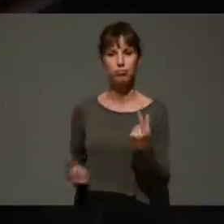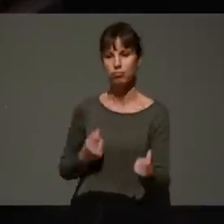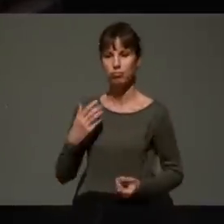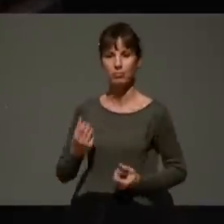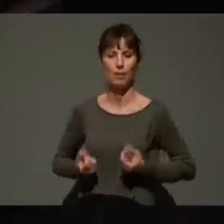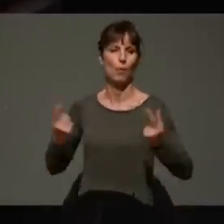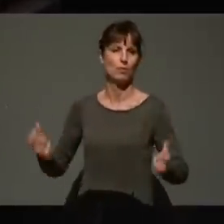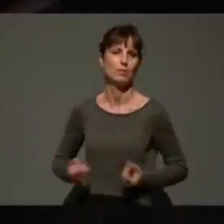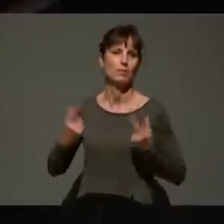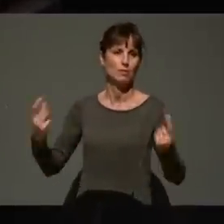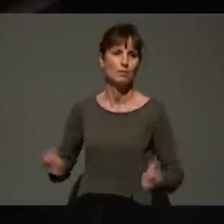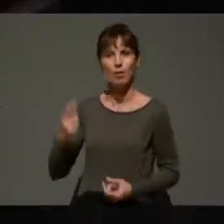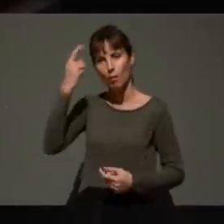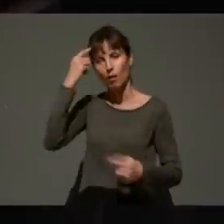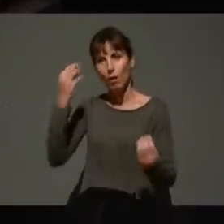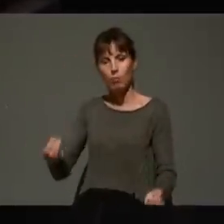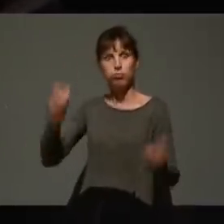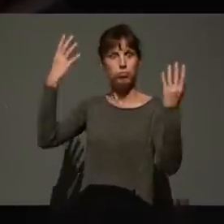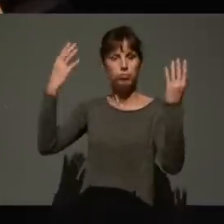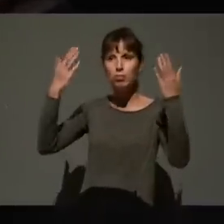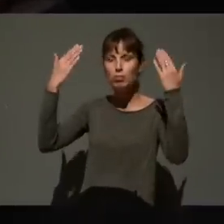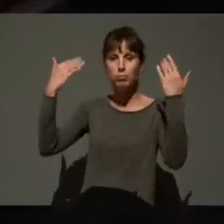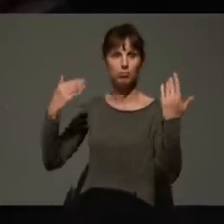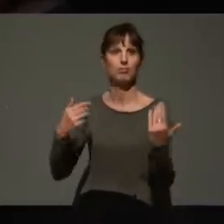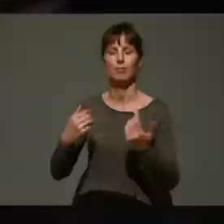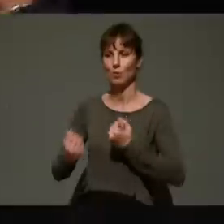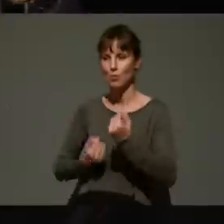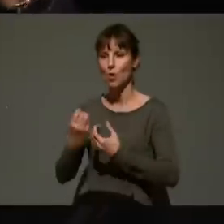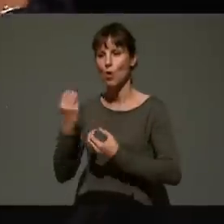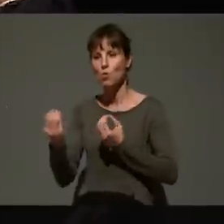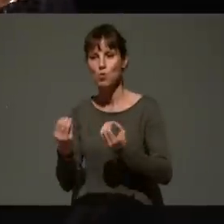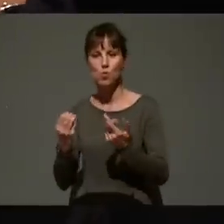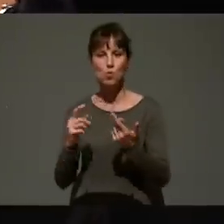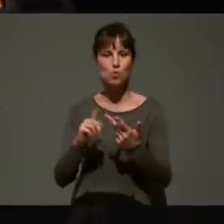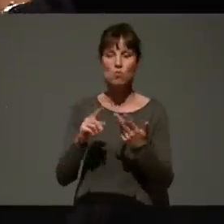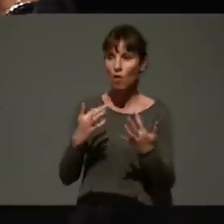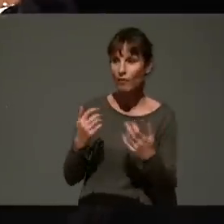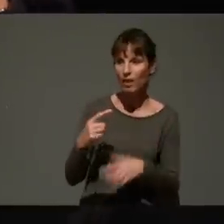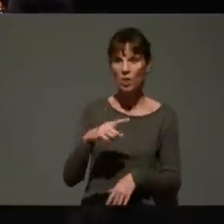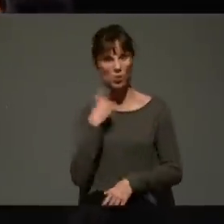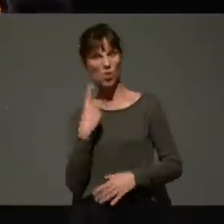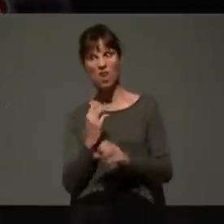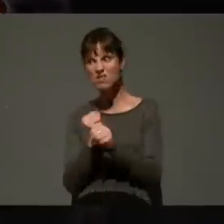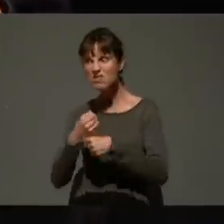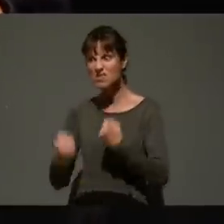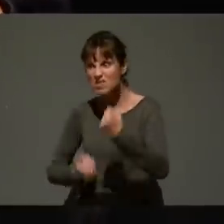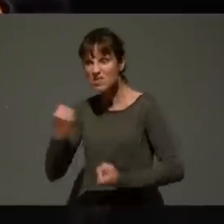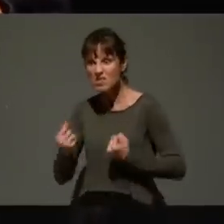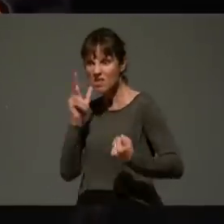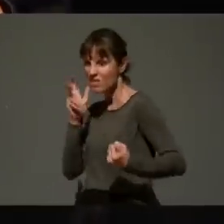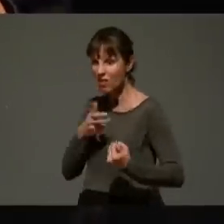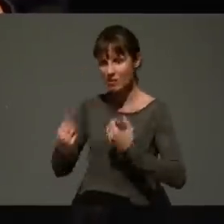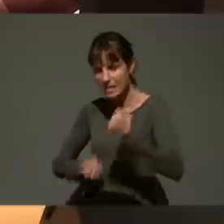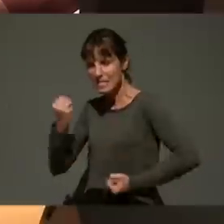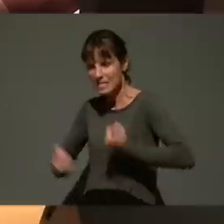bien mentalement et ça permet de penser à autre chose. Quant à avoir envie de tuer quelqu'un, là peut-être que c'est quand même plus